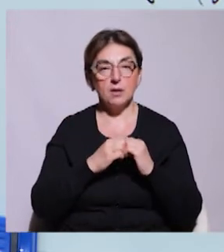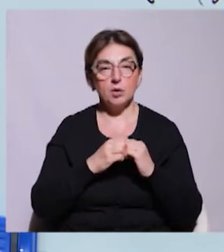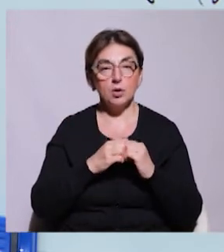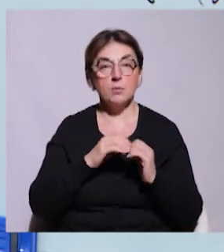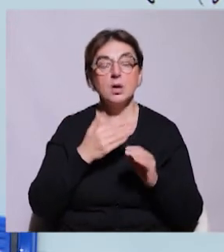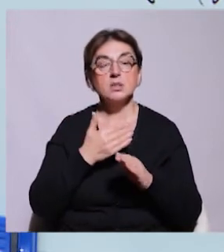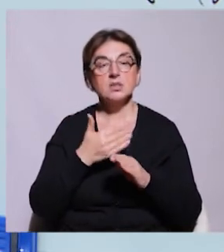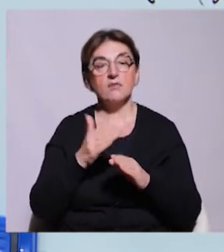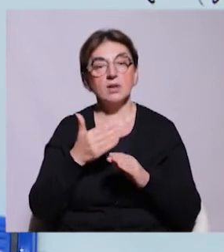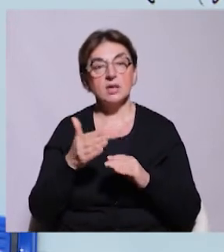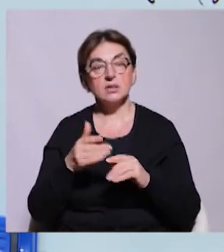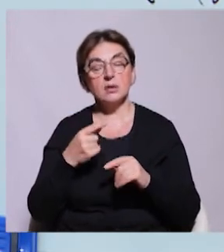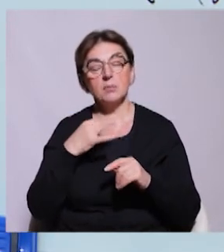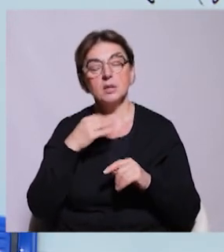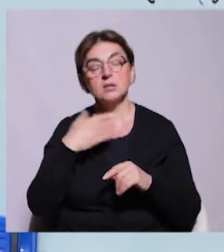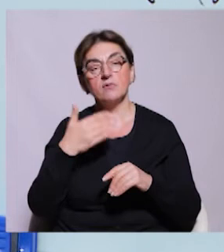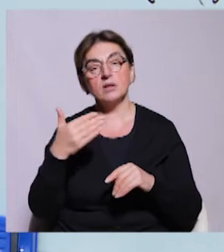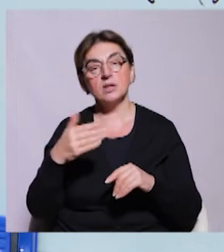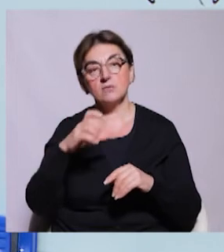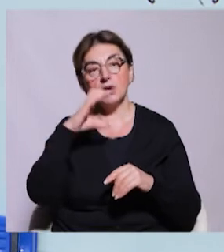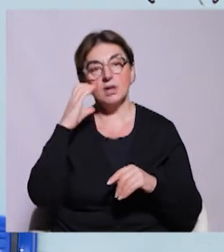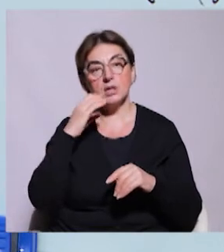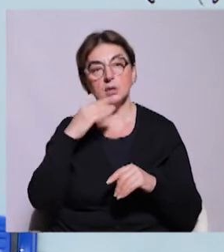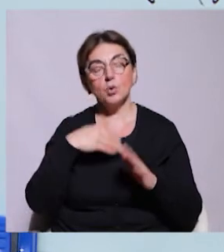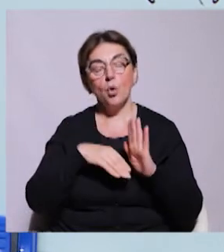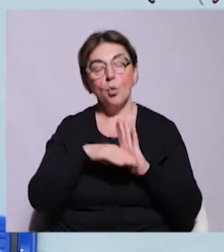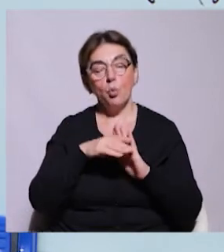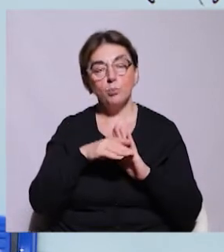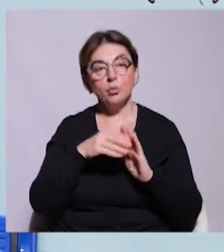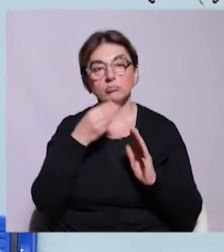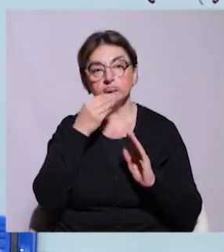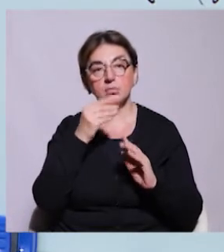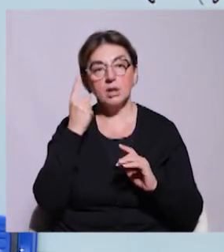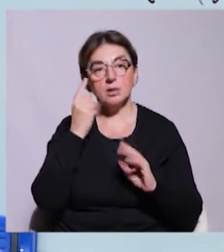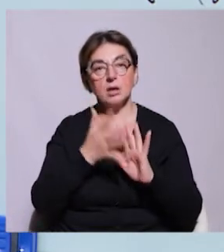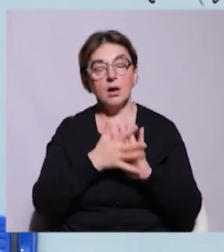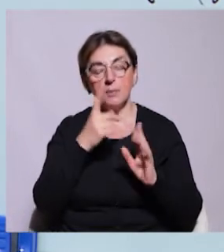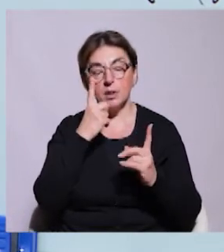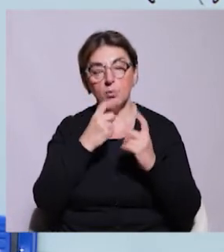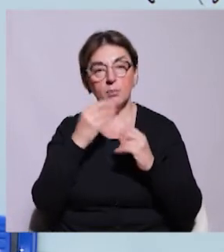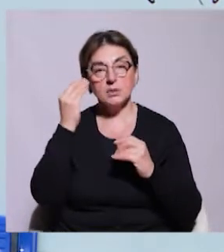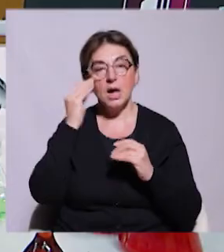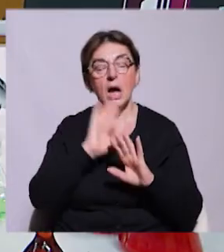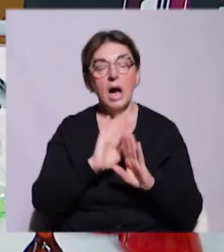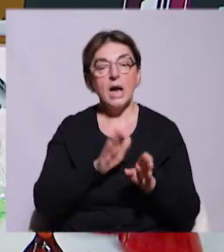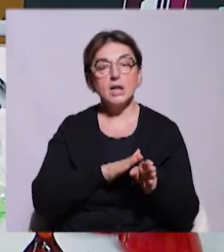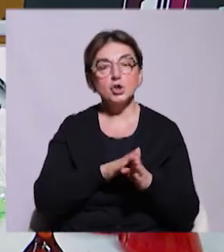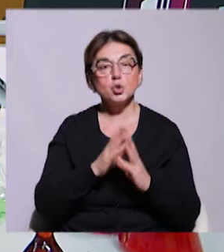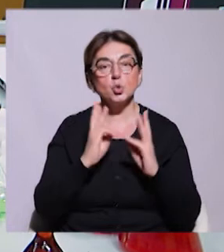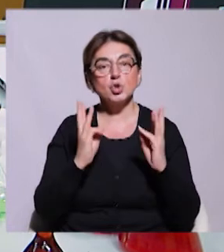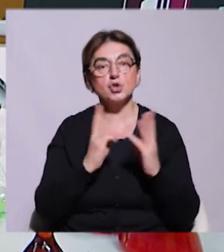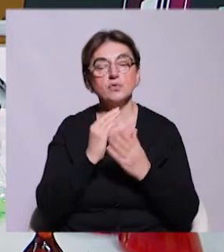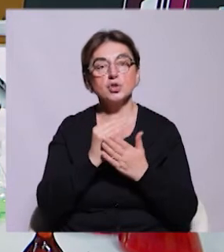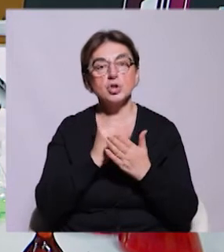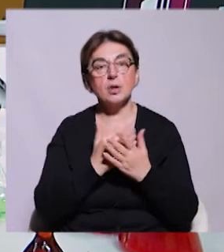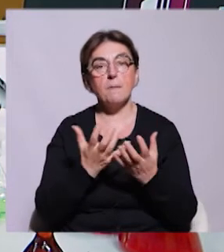დაიმახსოვრეთ, ვინაიდან შემდეგ უკვე სხვადასხვა კლასების განხილვის დროს თქვენ უფრო კარგად მიხვდებით ამ ინფორმაციის არსს. არასრული წვის